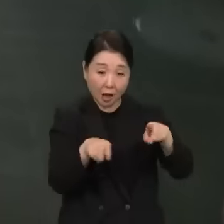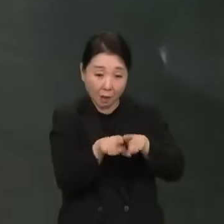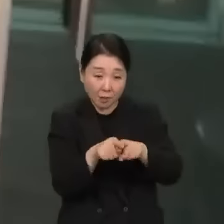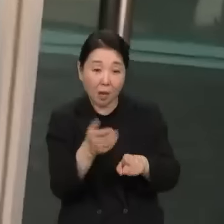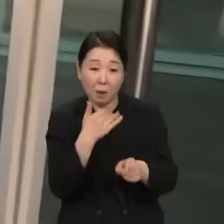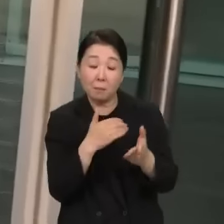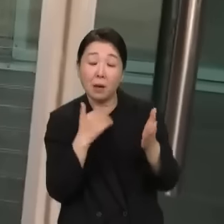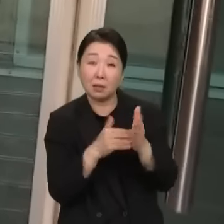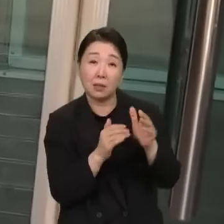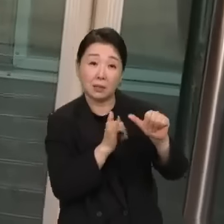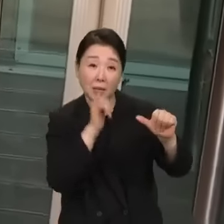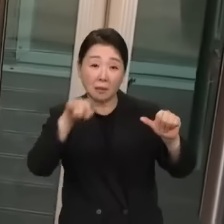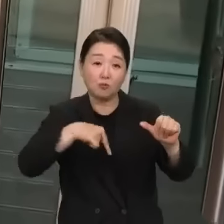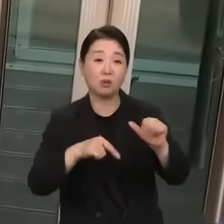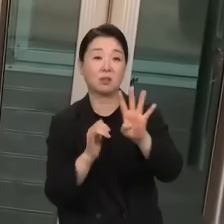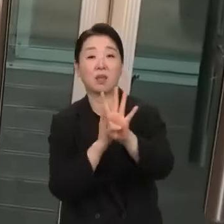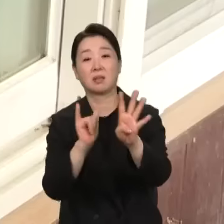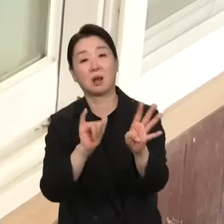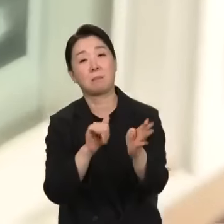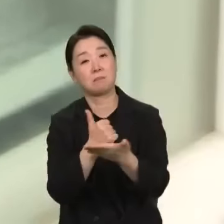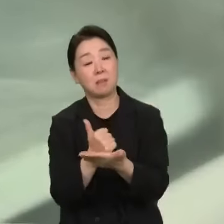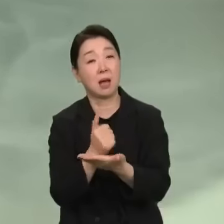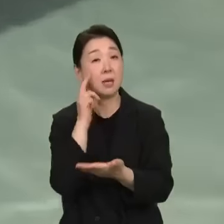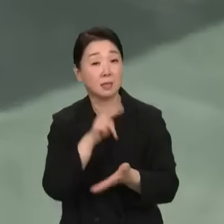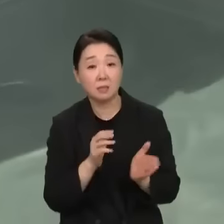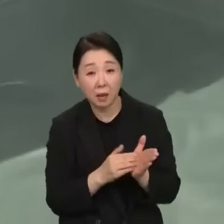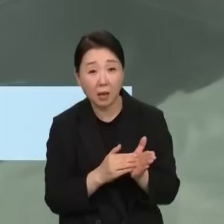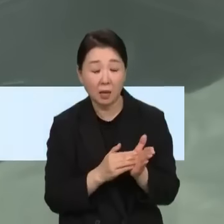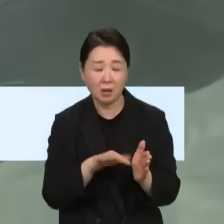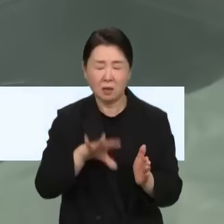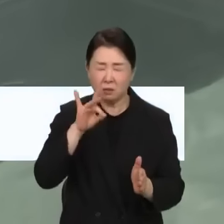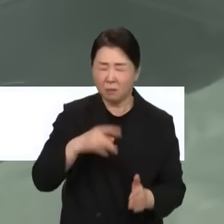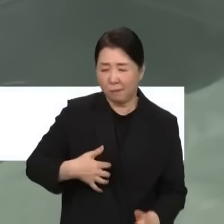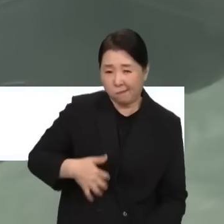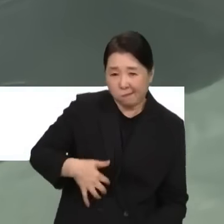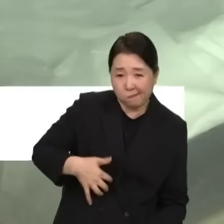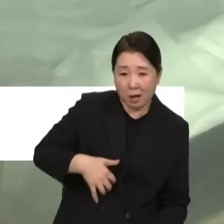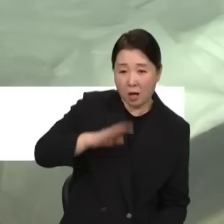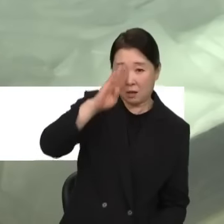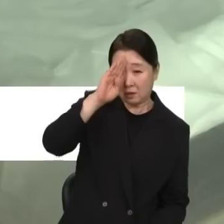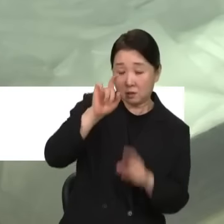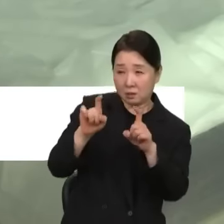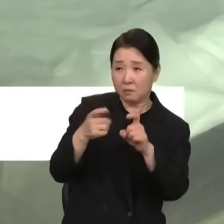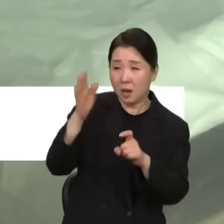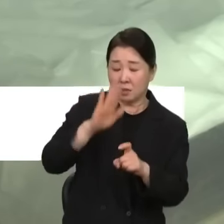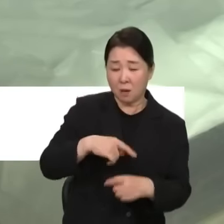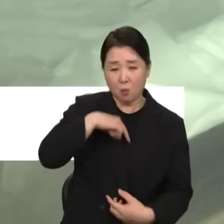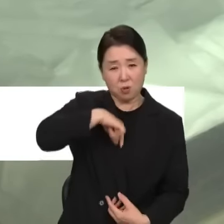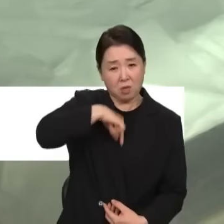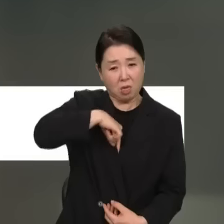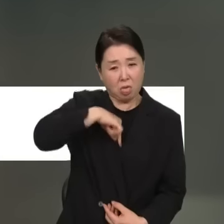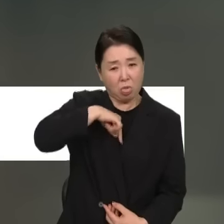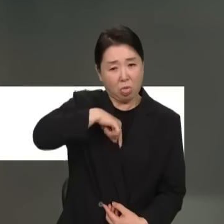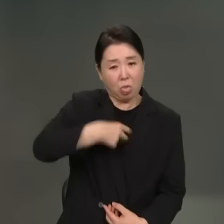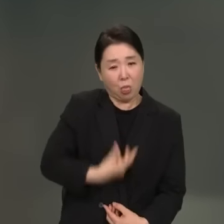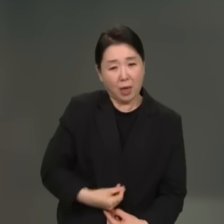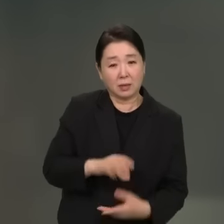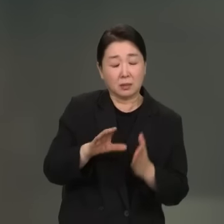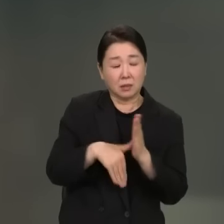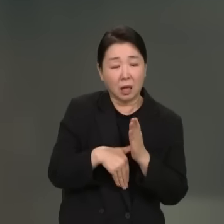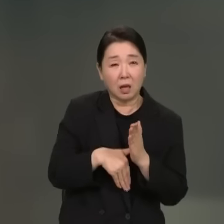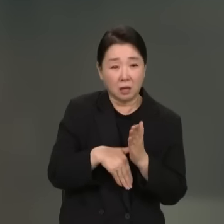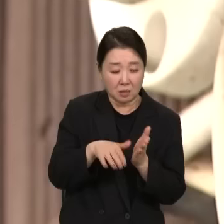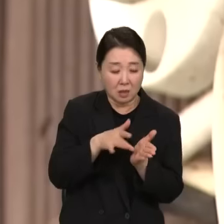5명 가운데 4명이 중태입니다. 처음엔 식중독을 의심했지만 환자들 위 세척액에서 살충제 성분이